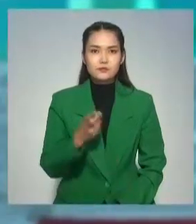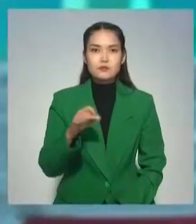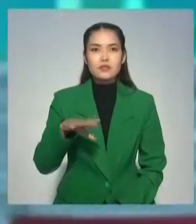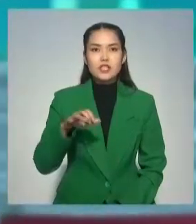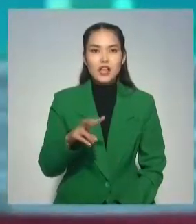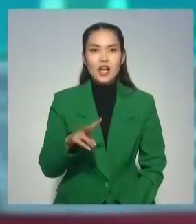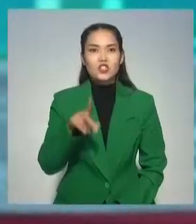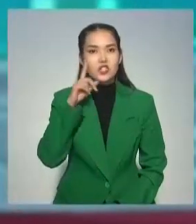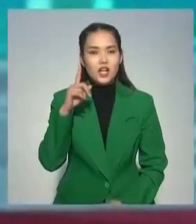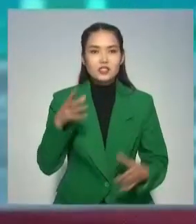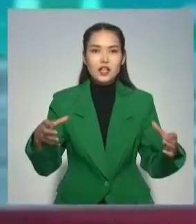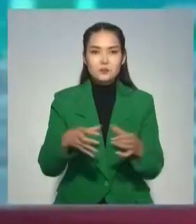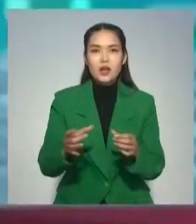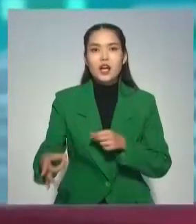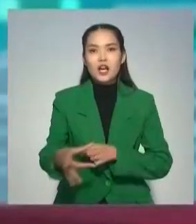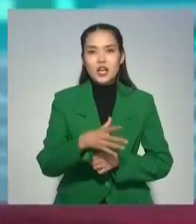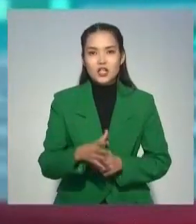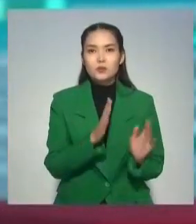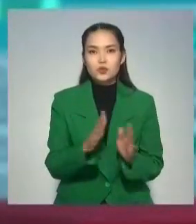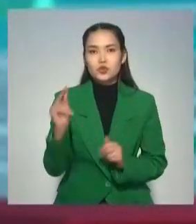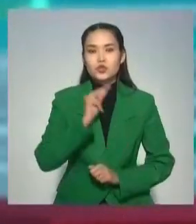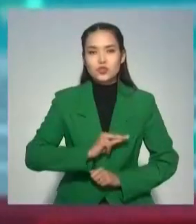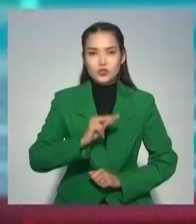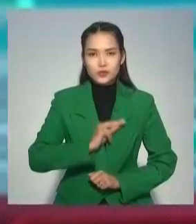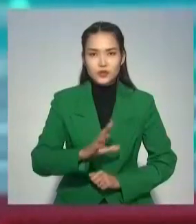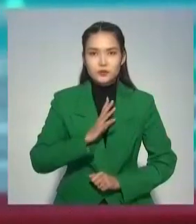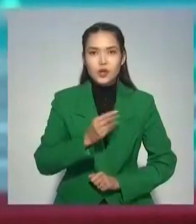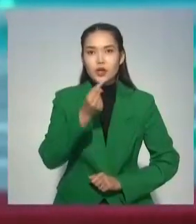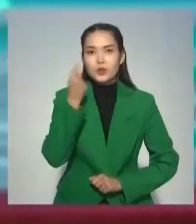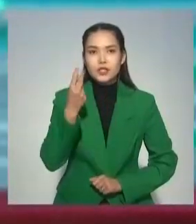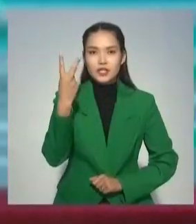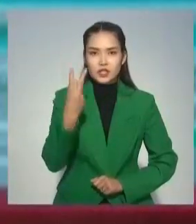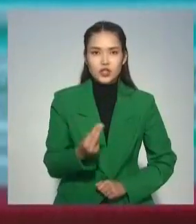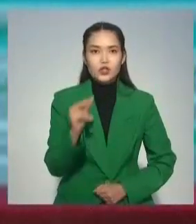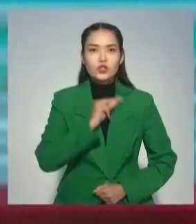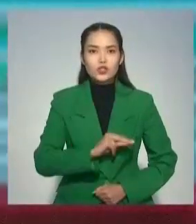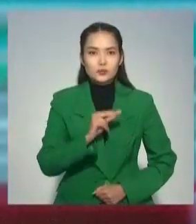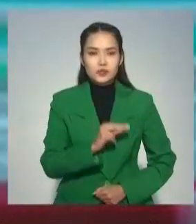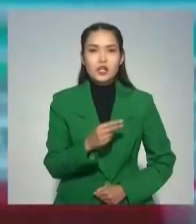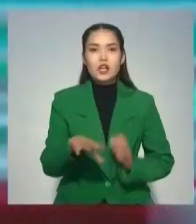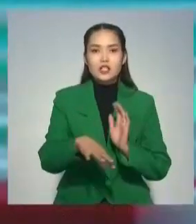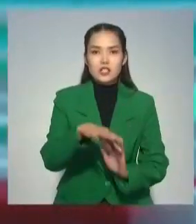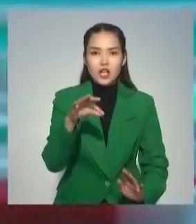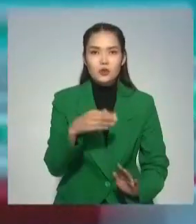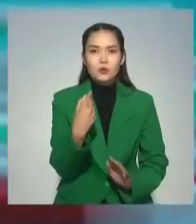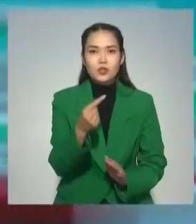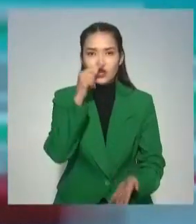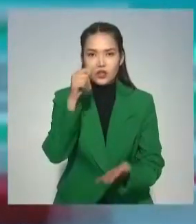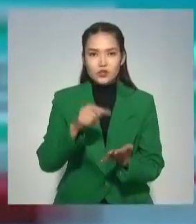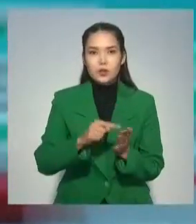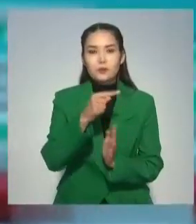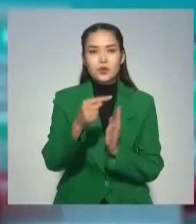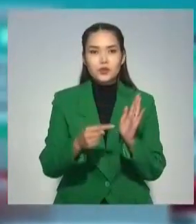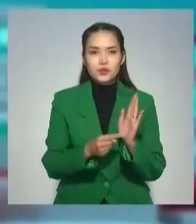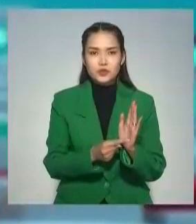Байтақ жасылдар партиясының республикалық штабында жұмыс қызды. Өткен екі күндегі жұмыстар пысықталып, сайлаушылар тарапынан түсіп жатқан